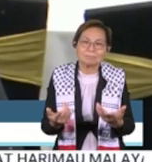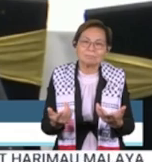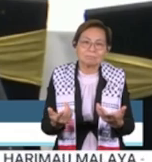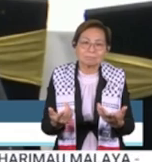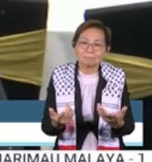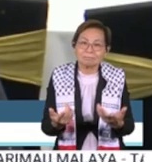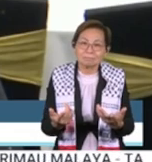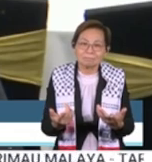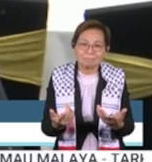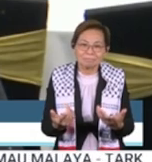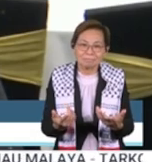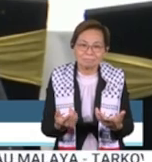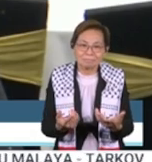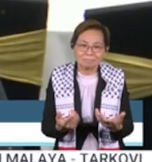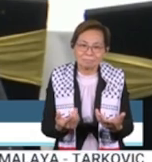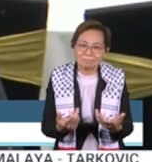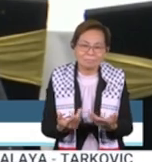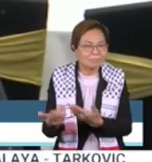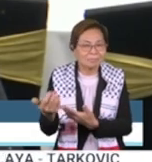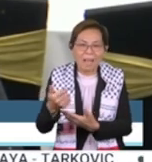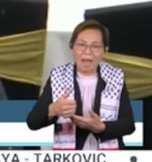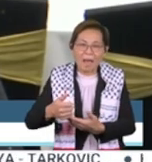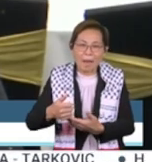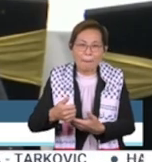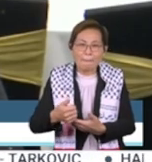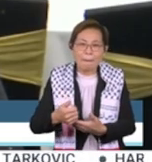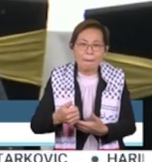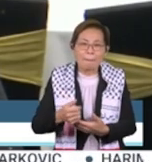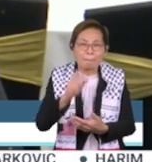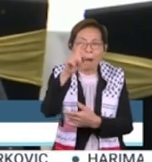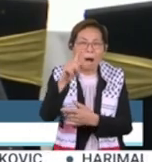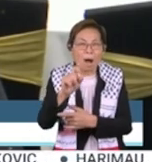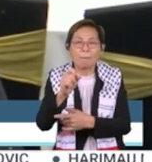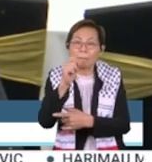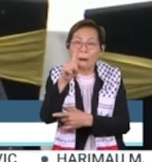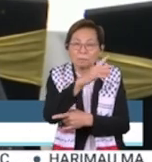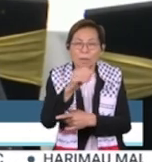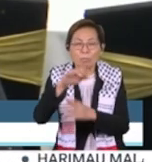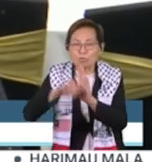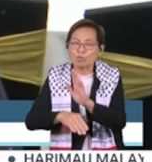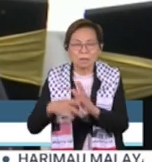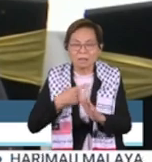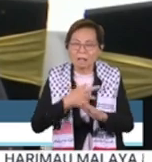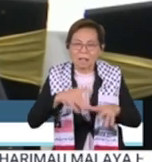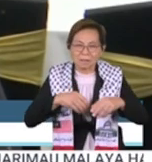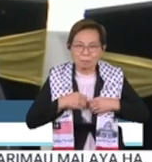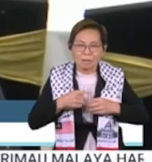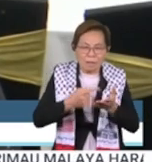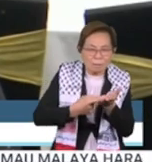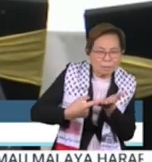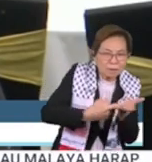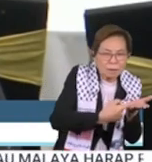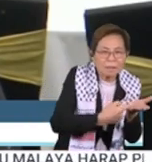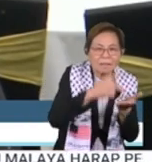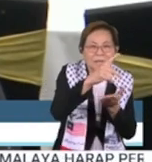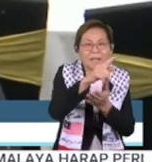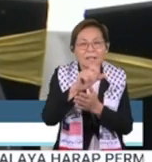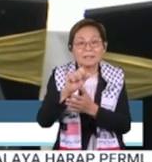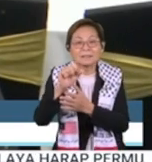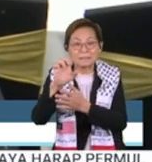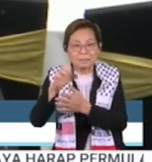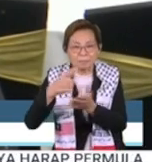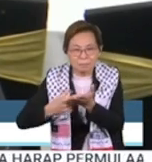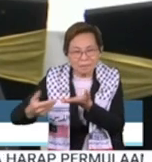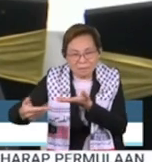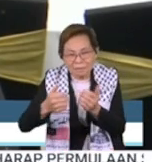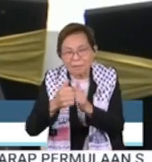at any cost. Dan ada juga program ini pada peringkat awalnya dibincangkanlah oleh KLIEC bersama Invest Melaka